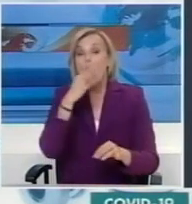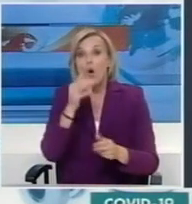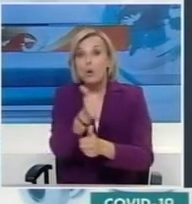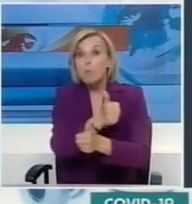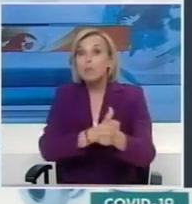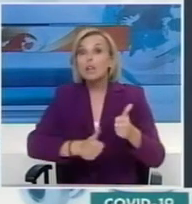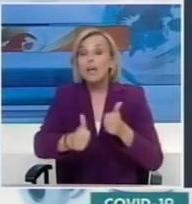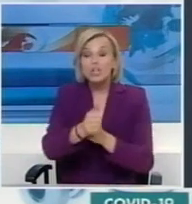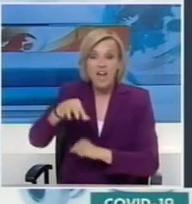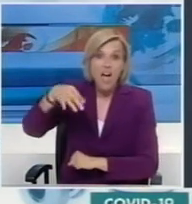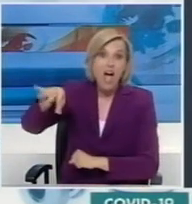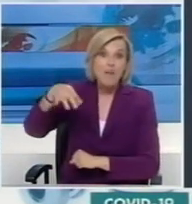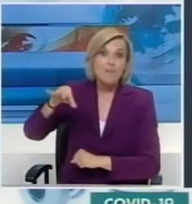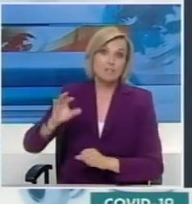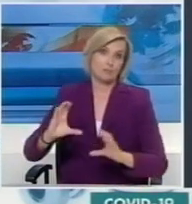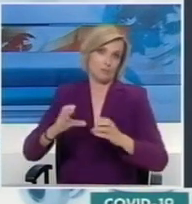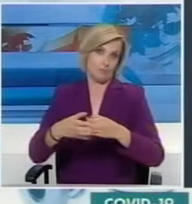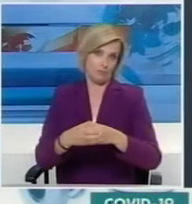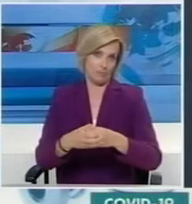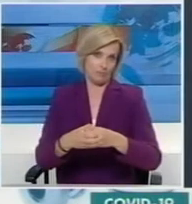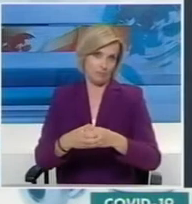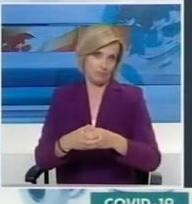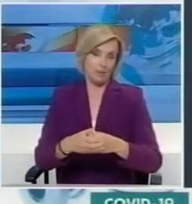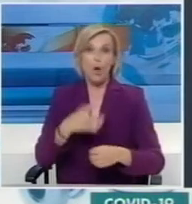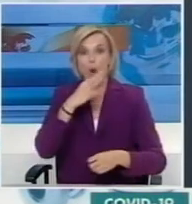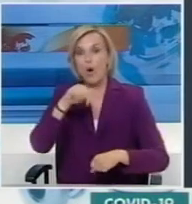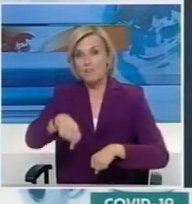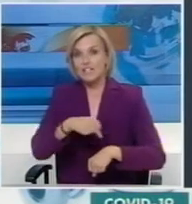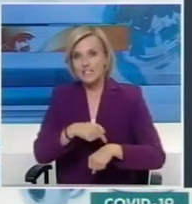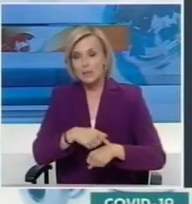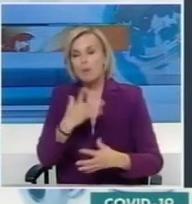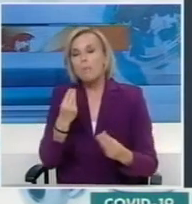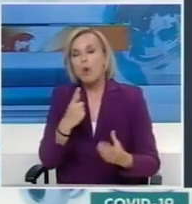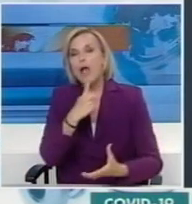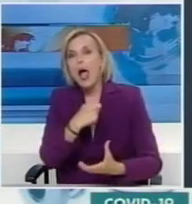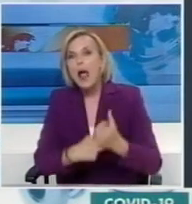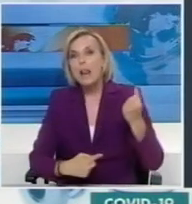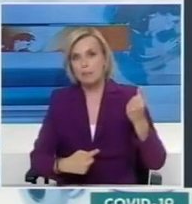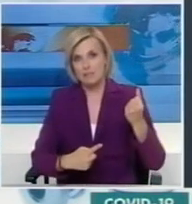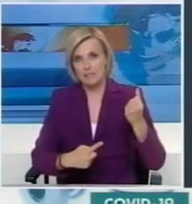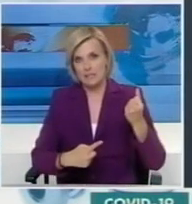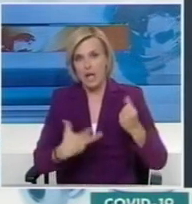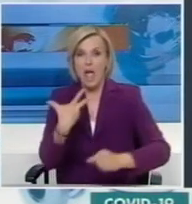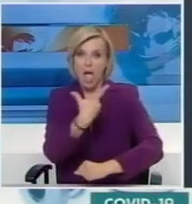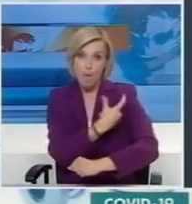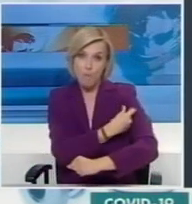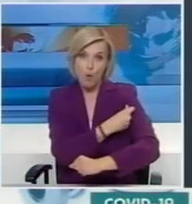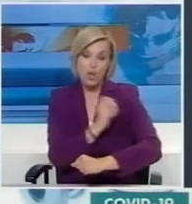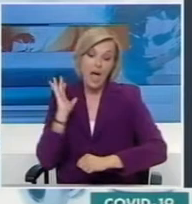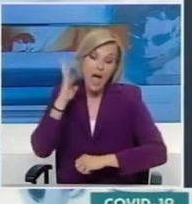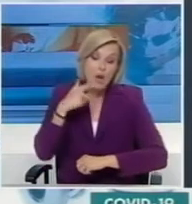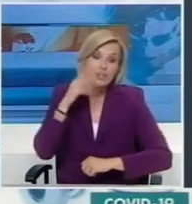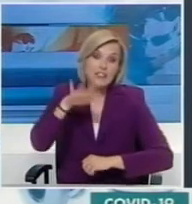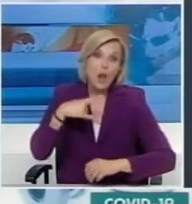κατά πάσα πιθανότητα, δεδομένης της σημαντικής έλλειψης σε ικανό αριθμό εμβολίων έως το τέλος του έτους, να έχουν